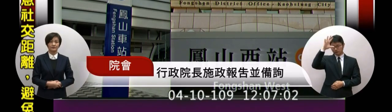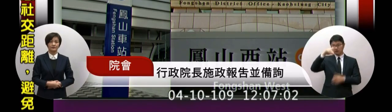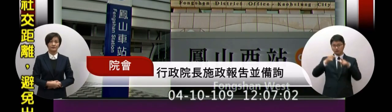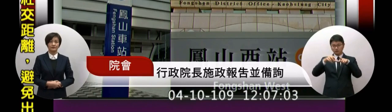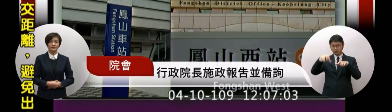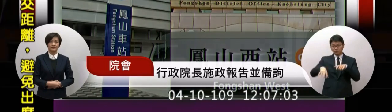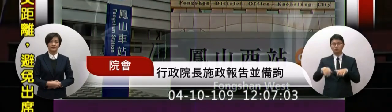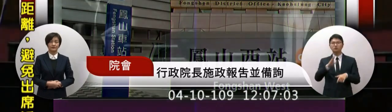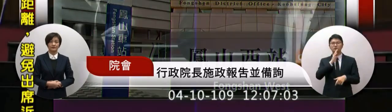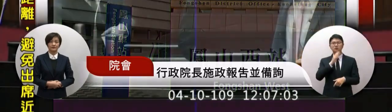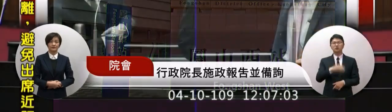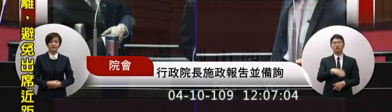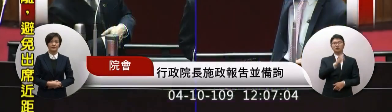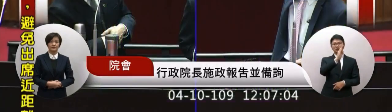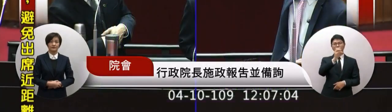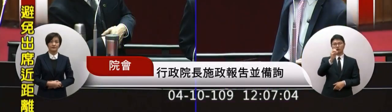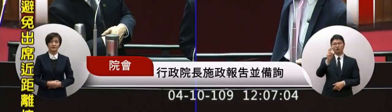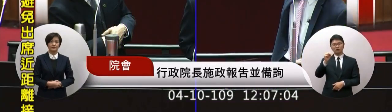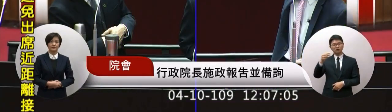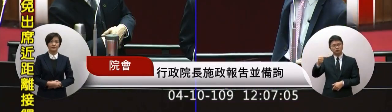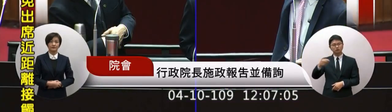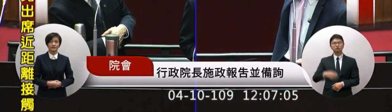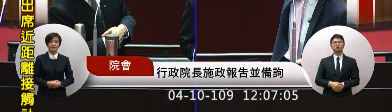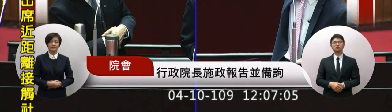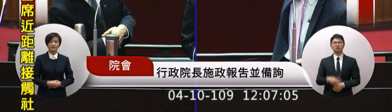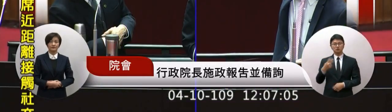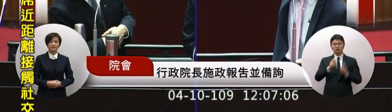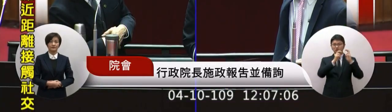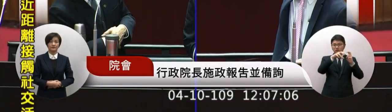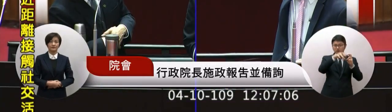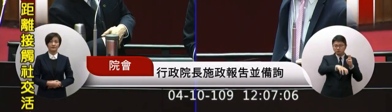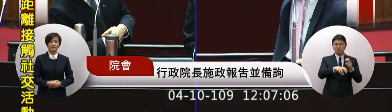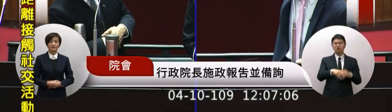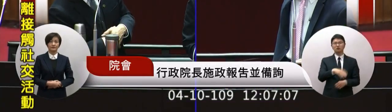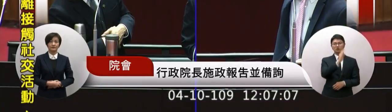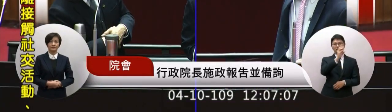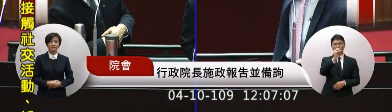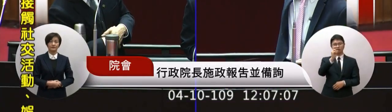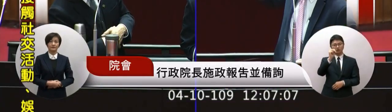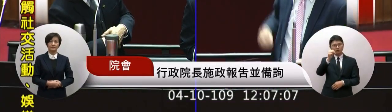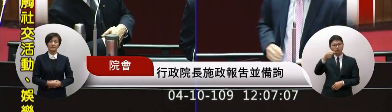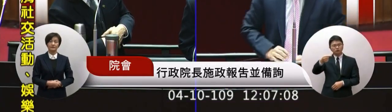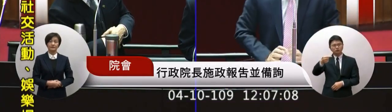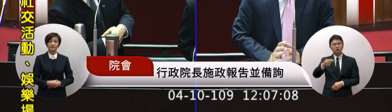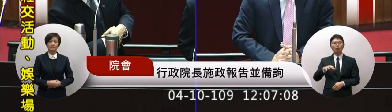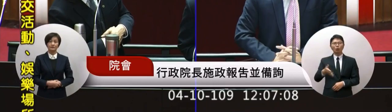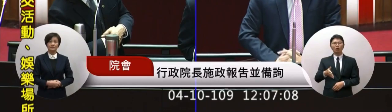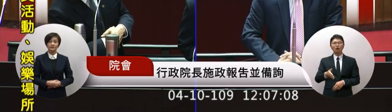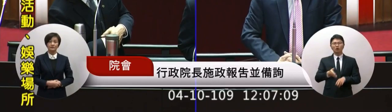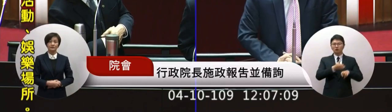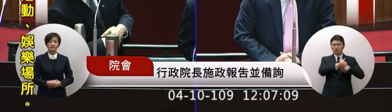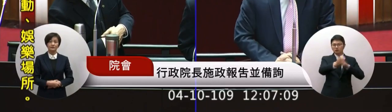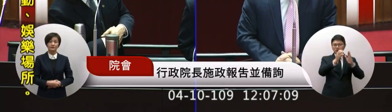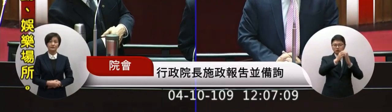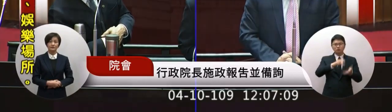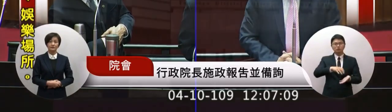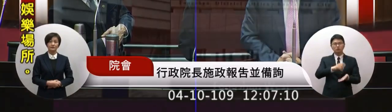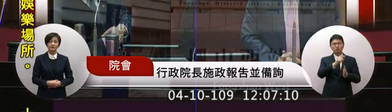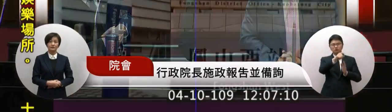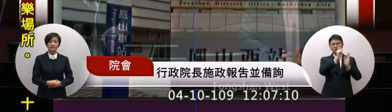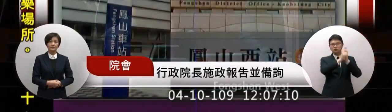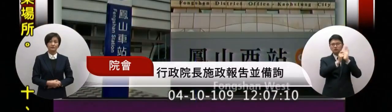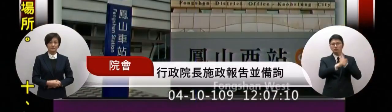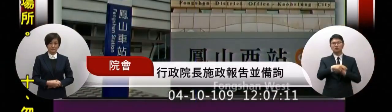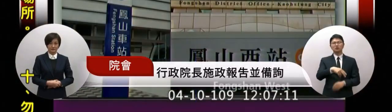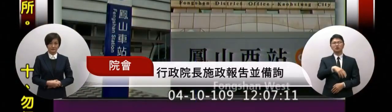FONG 凤山，然后呢那个我们的捷运站也写凤 FONG， 那为什么铁道局会写 FENG？